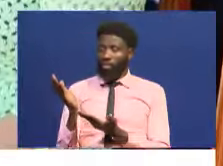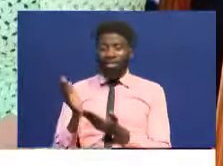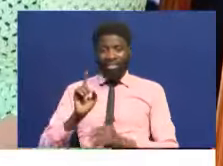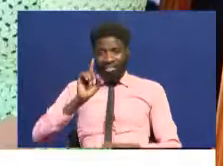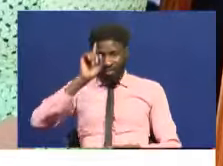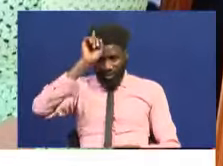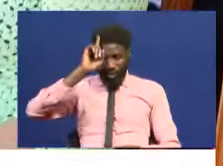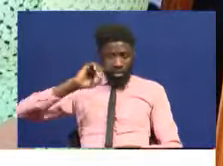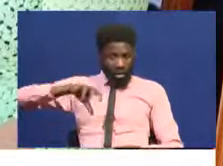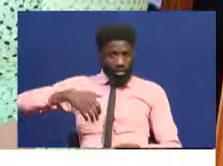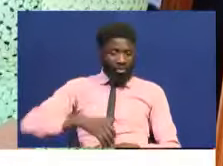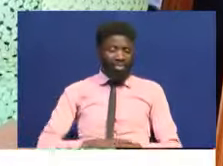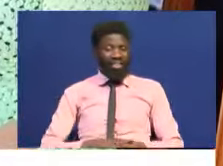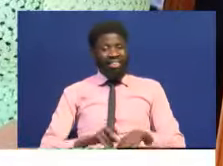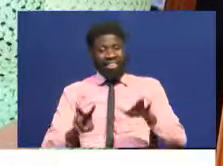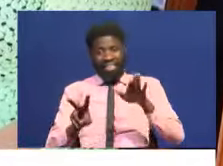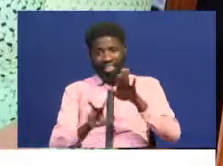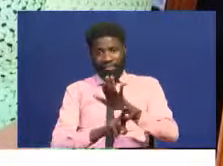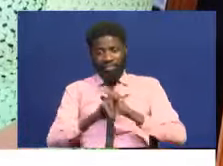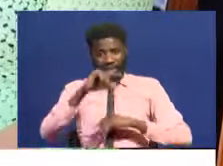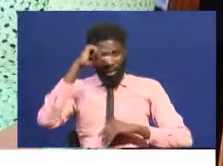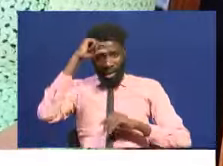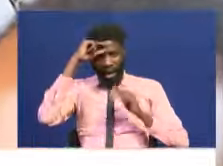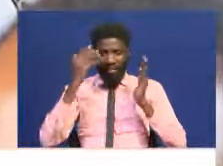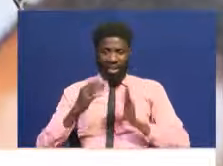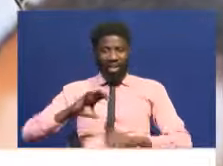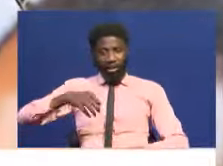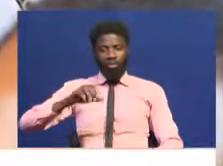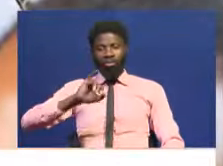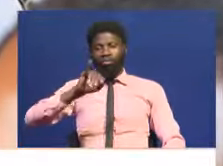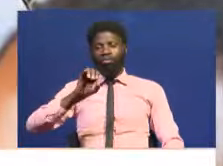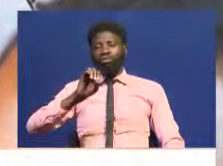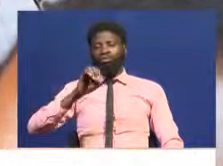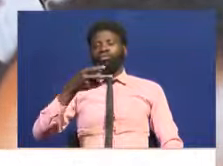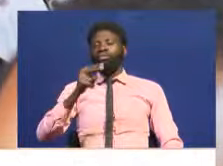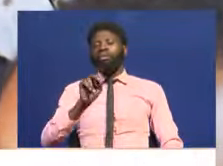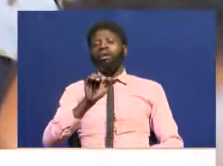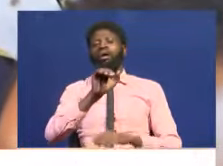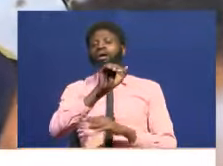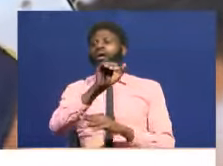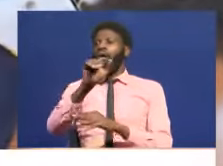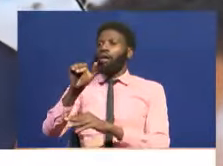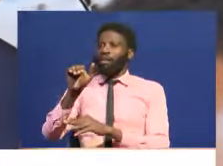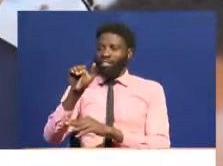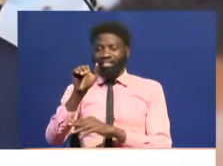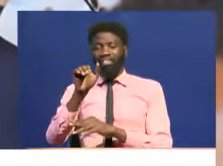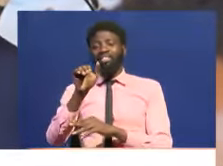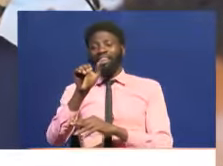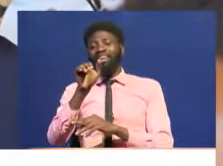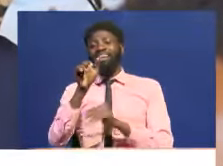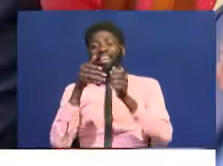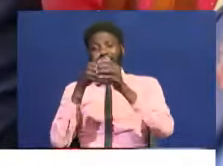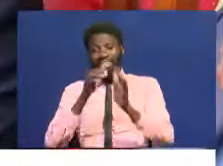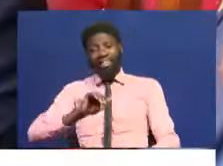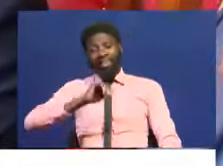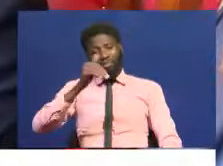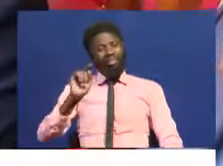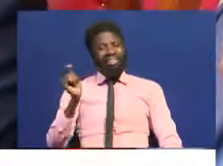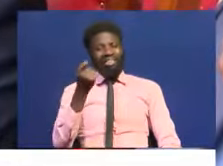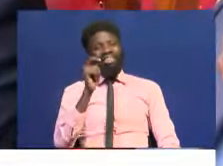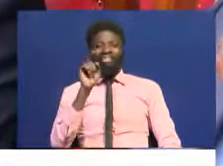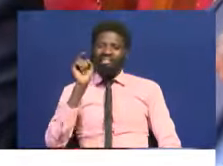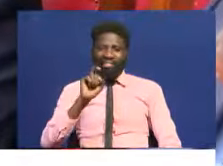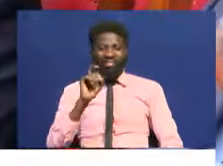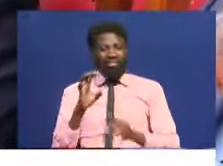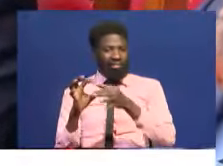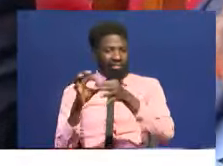Nyandarua, naibu governor wa kaunti hiyo John Mathara alitoa wito wa umoja miongoni mwa viongozi wa eneo la Mlima Kenya, akitahadharisha